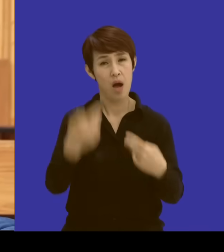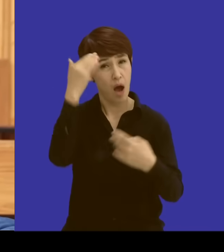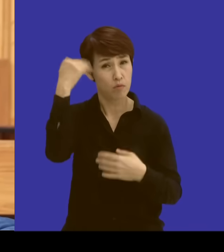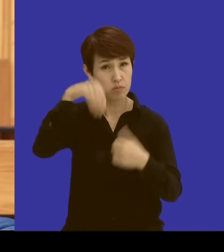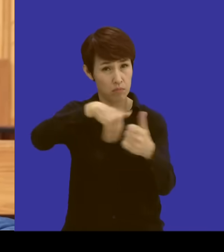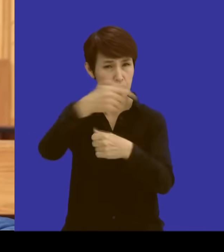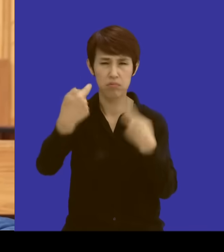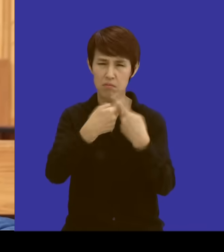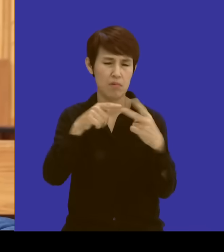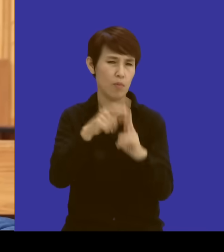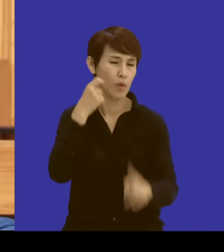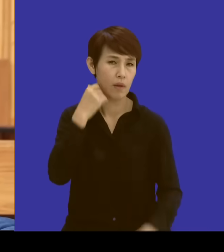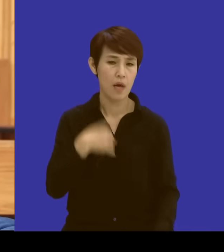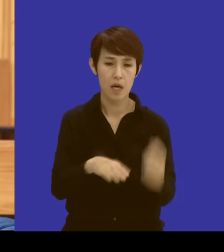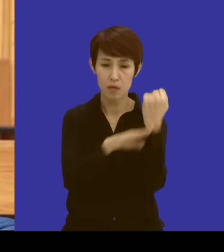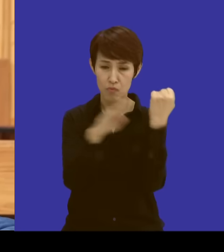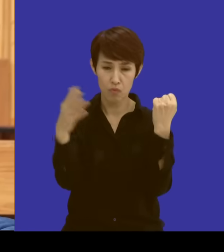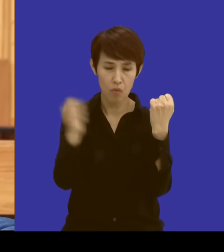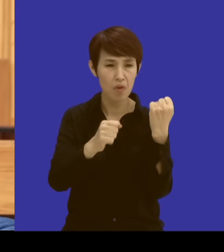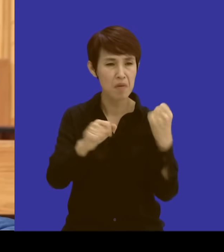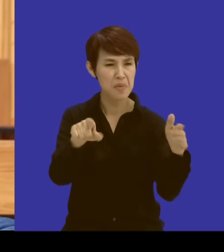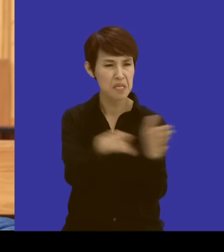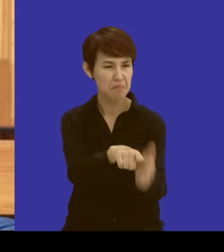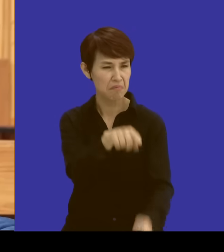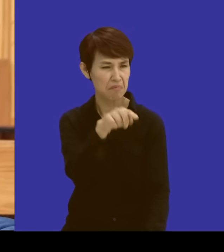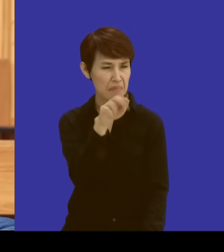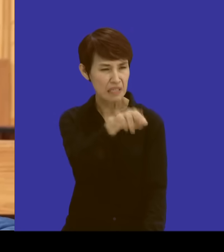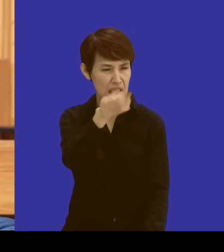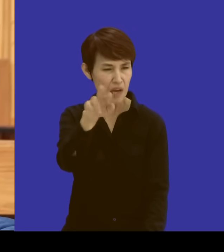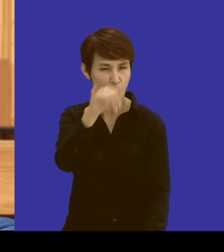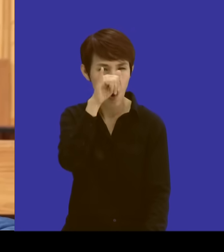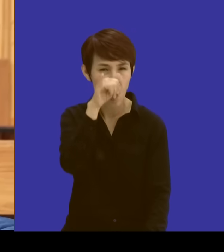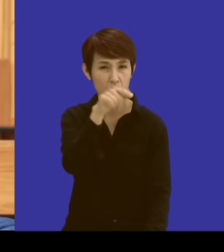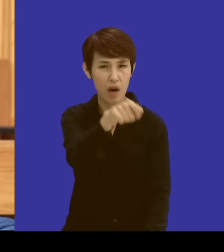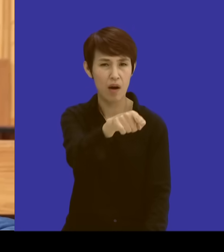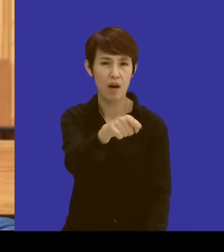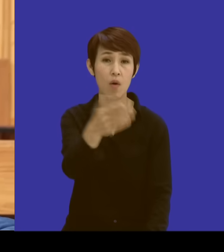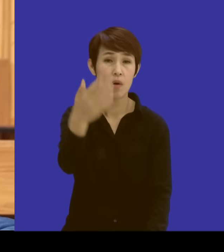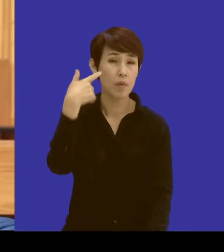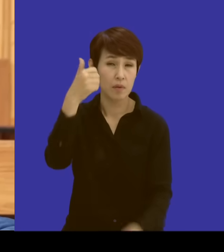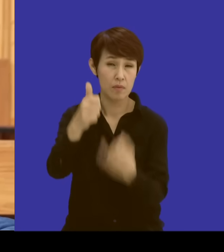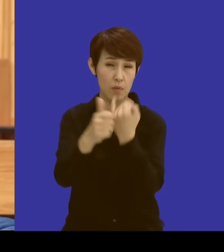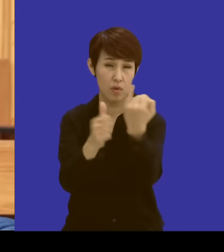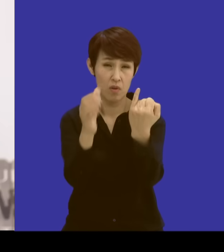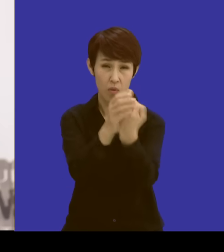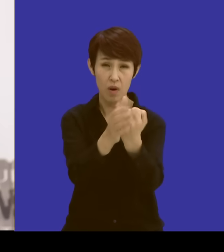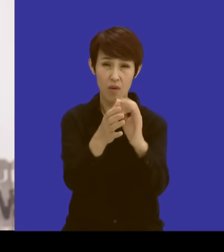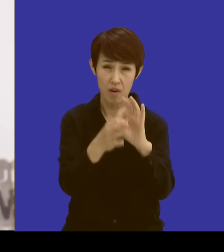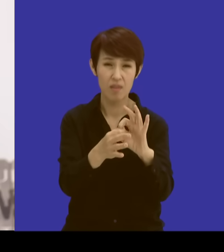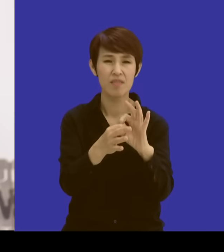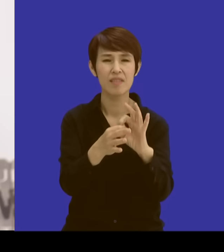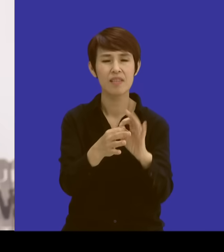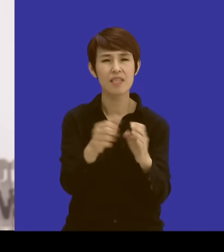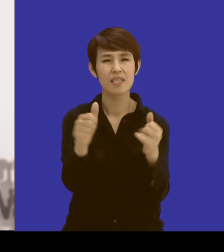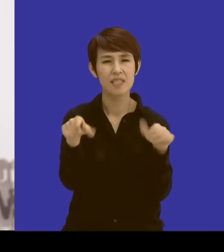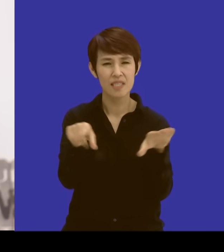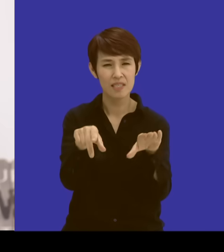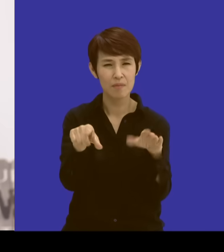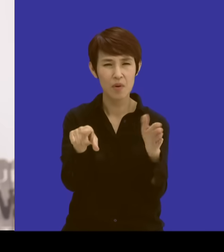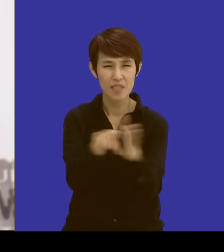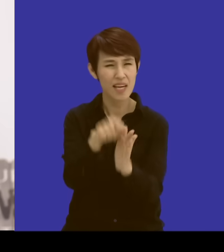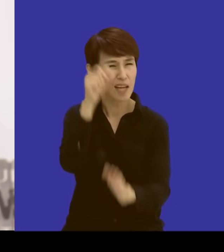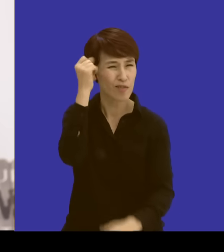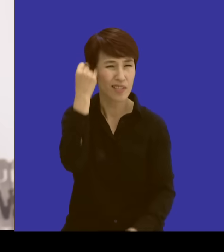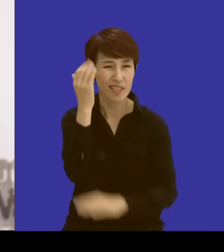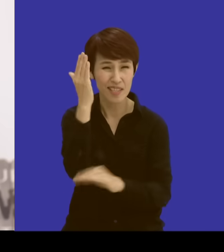될 때가 많은 거죠. 내 기준으로 누군가의 신앙을 판단하고 트집하고 특히 오늘 사모님으로서의 역할에 대해서도 많이 그 신앙 사춘기에 대해서 말씀하셨는데